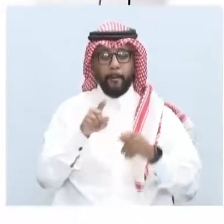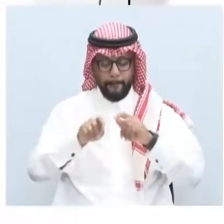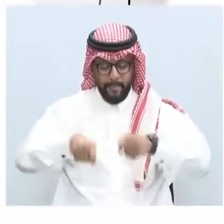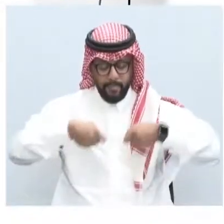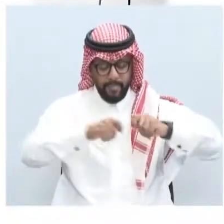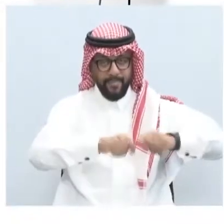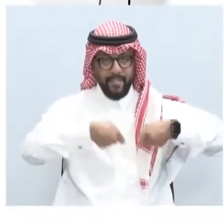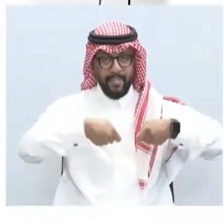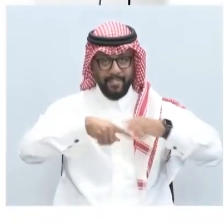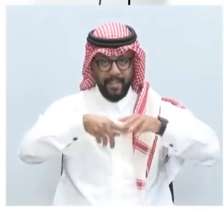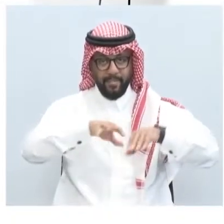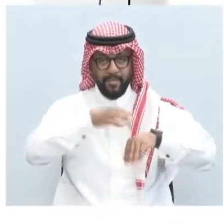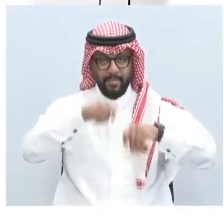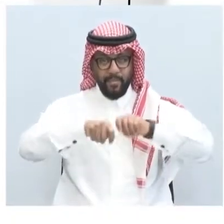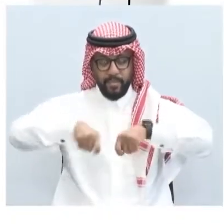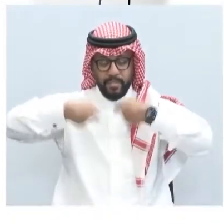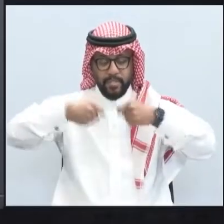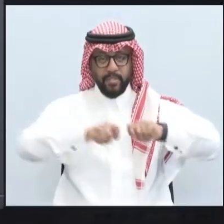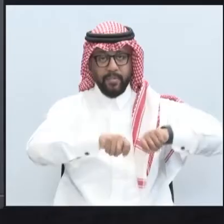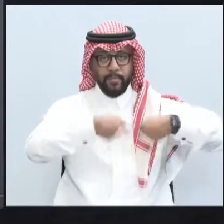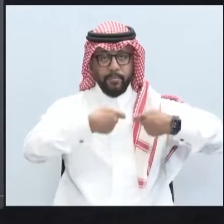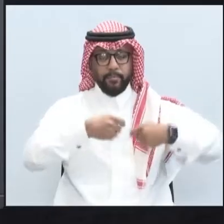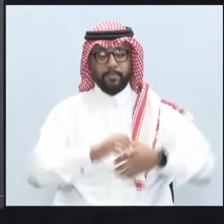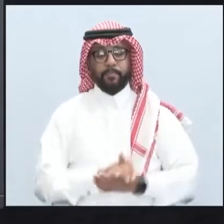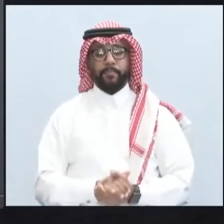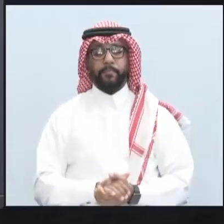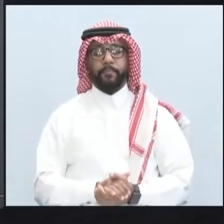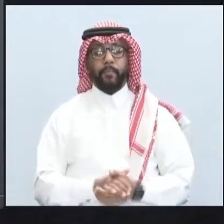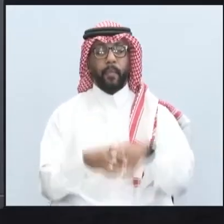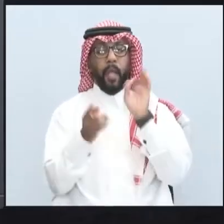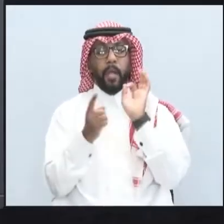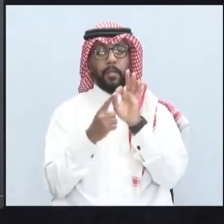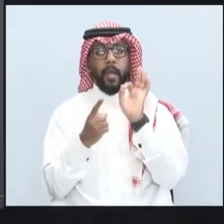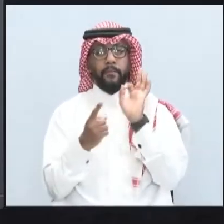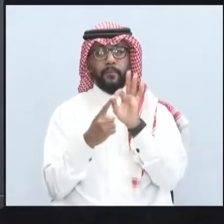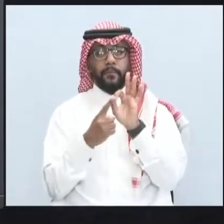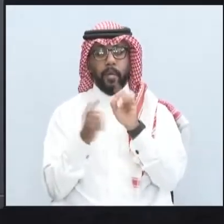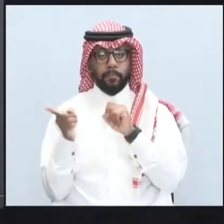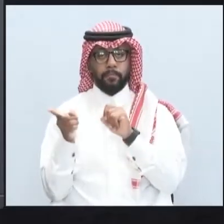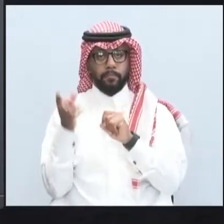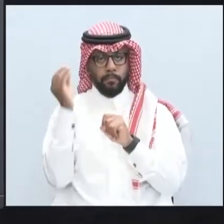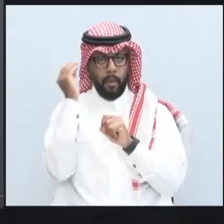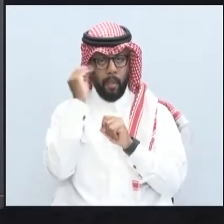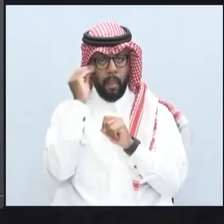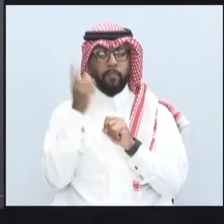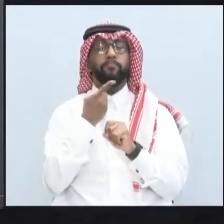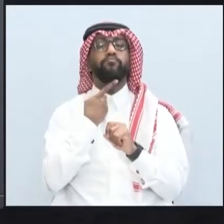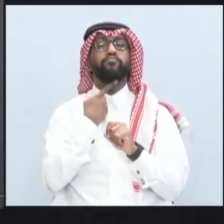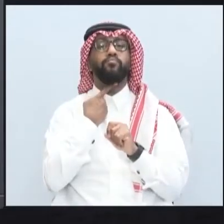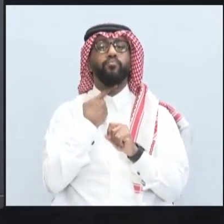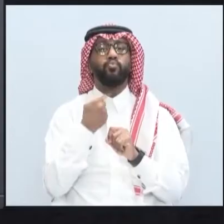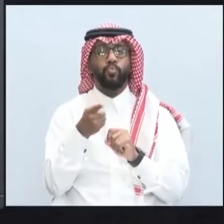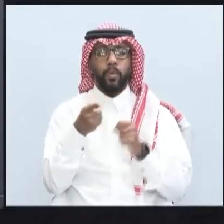نادي الان الى اهداف الدرس الى اهداف هذا الدرس ماذا نريد ان